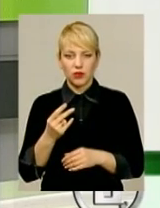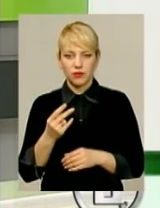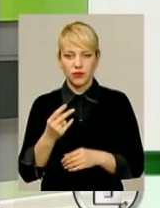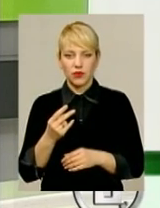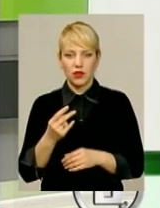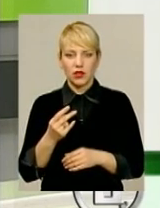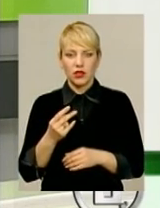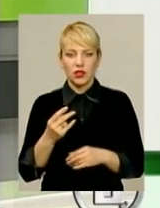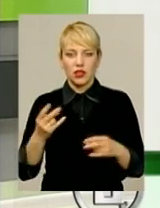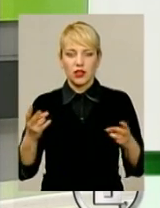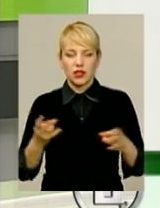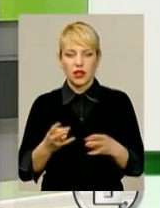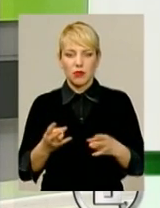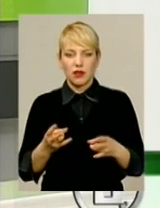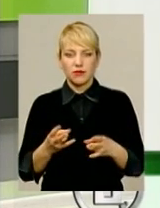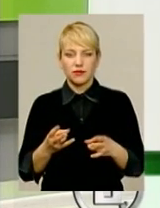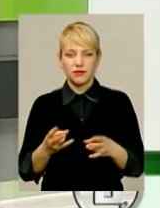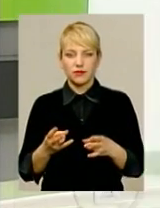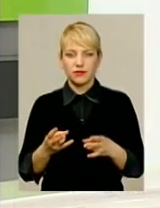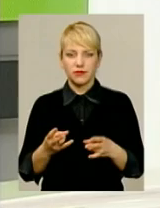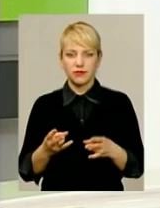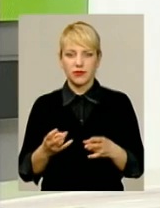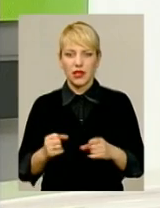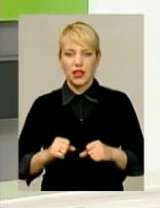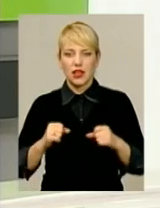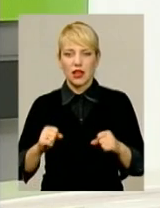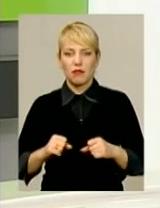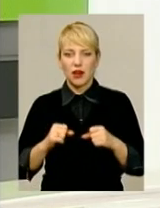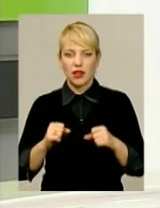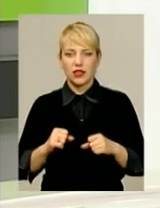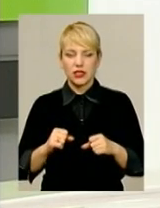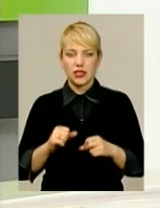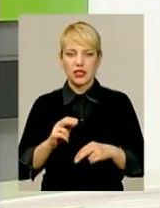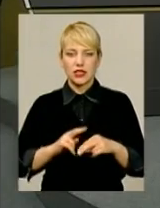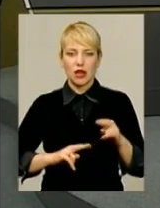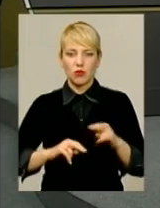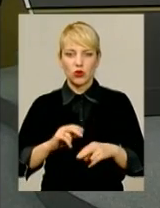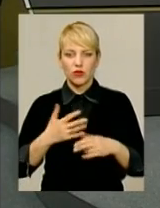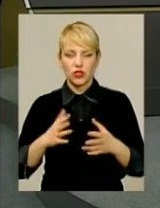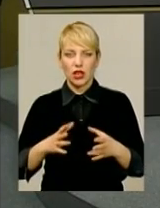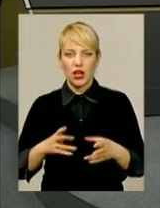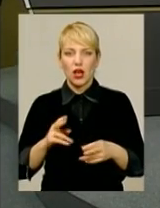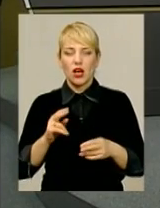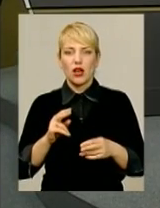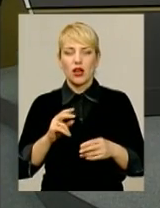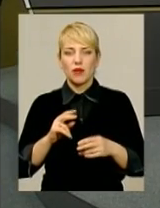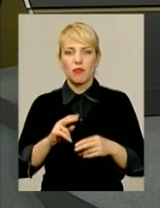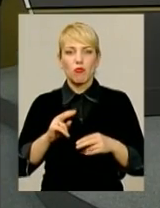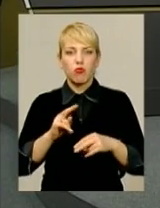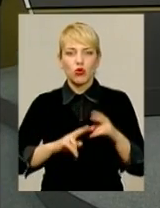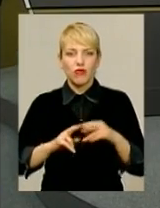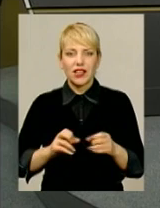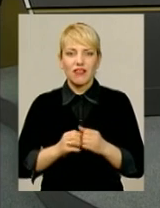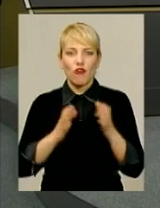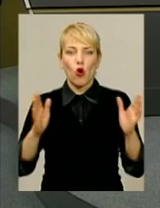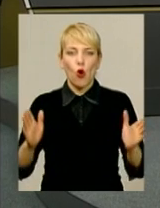треба намагатися забудовникам вже будувати в комплексі якісь